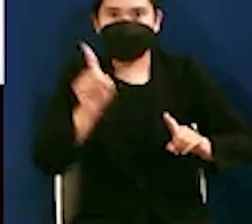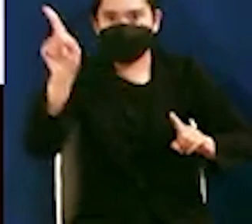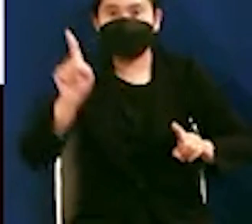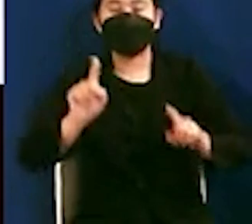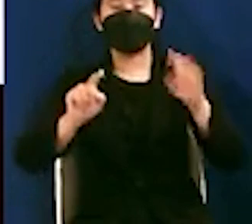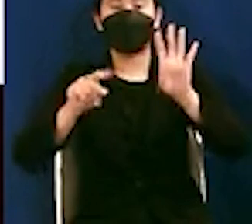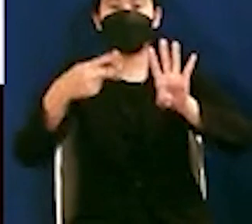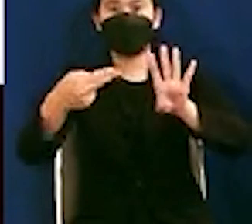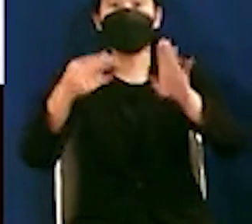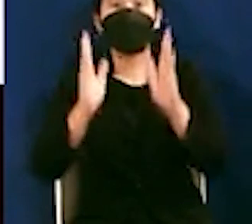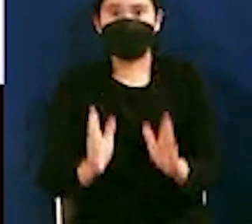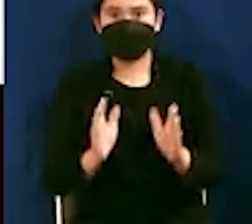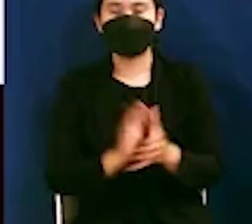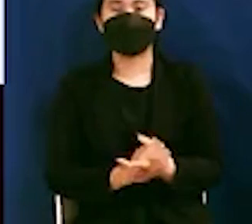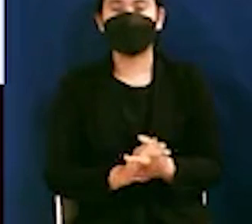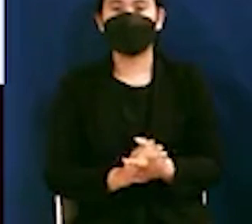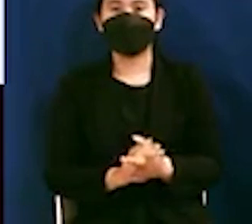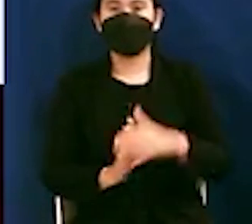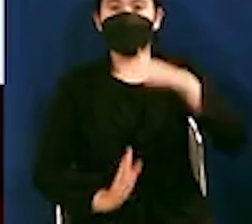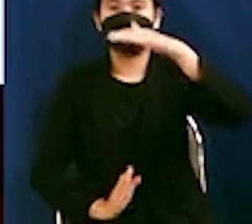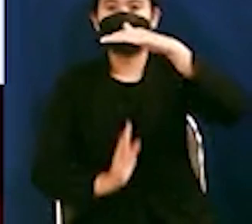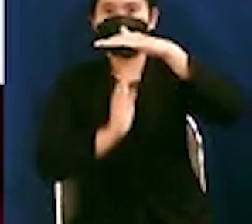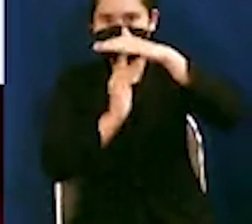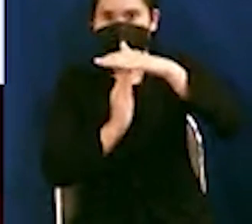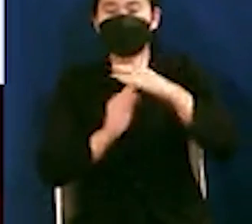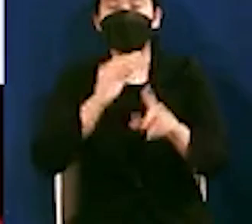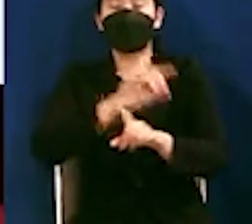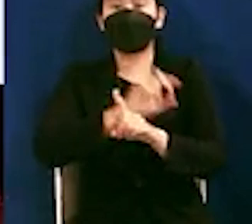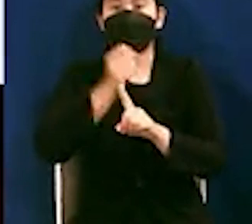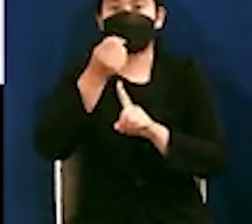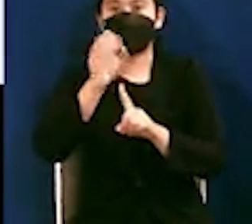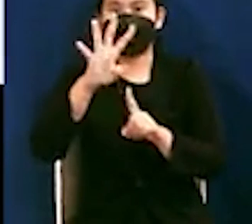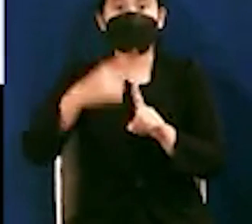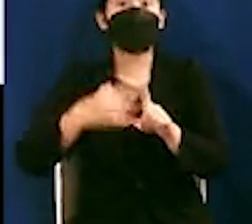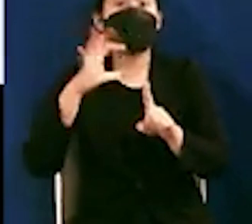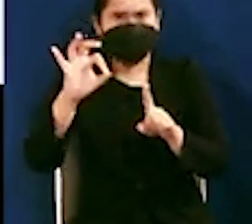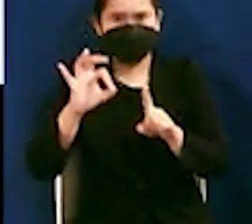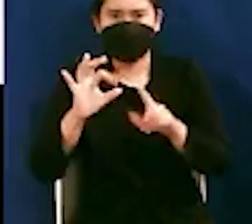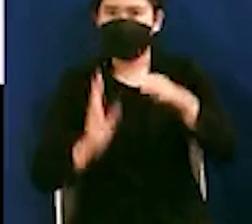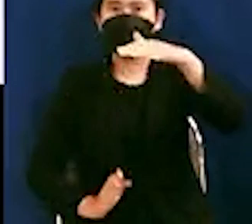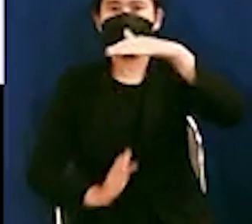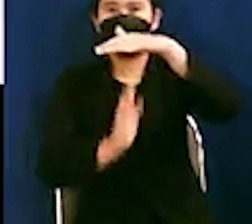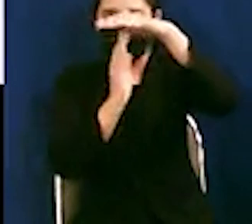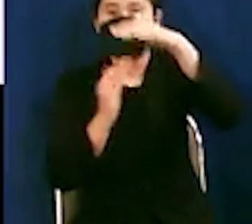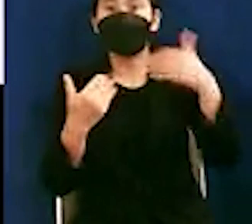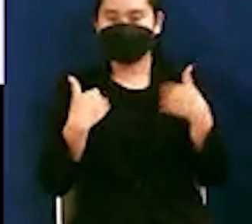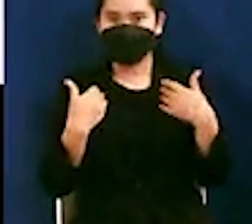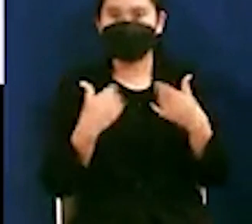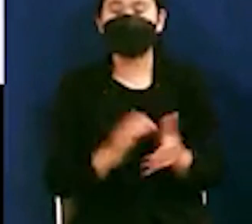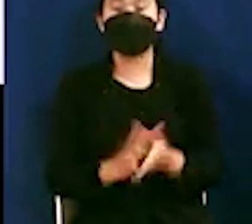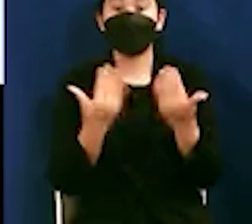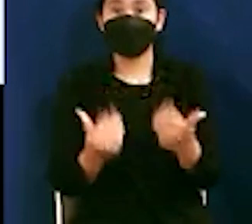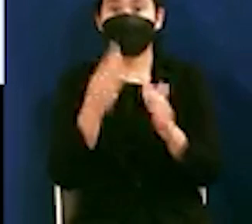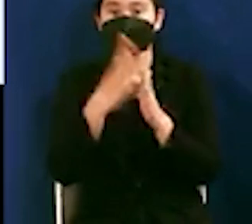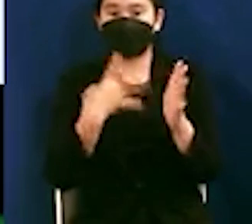ครับและจุดสูงสุดจะอยู่ที่ประมาณวันที่14กันยายนนะครับยังไงก็ตามครับหลังจากที่เรามีมาตรการล็อกด